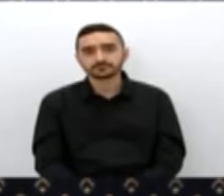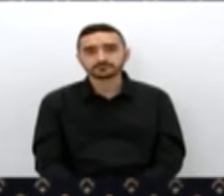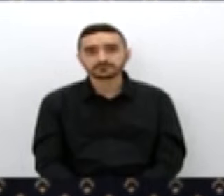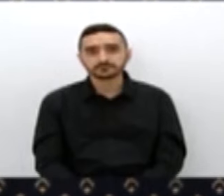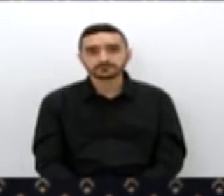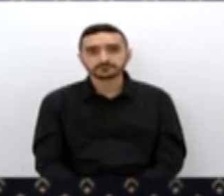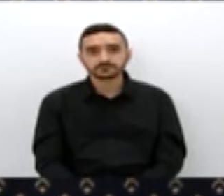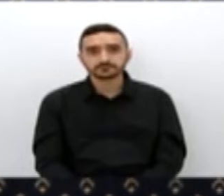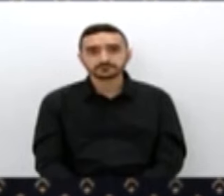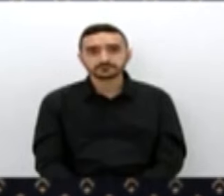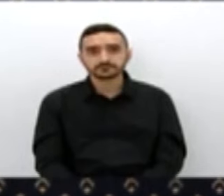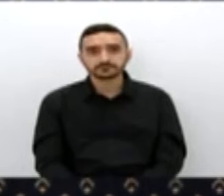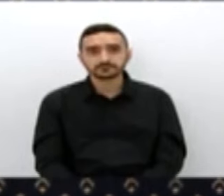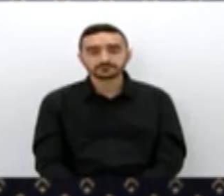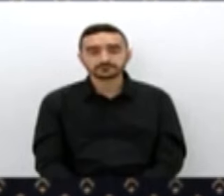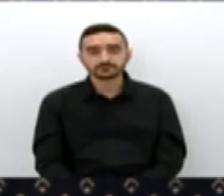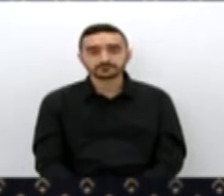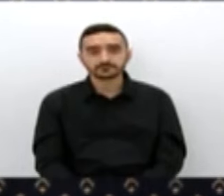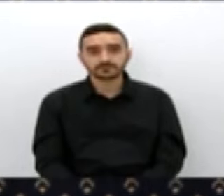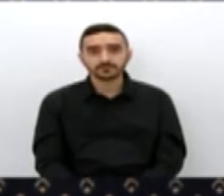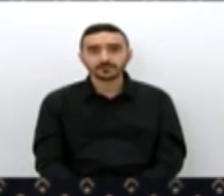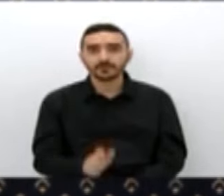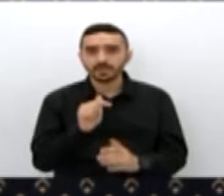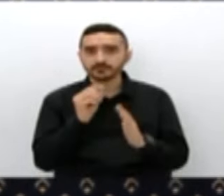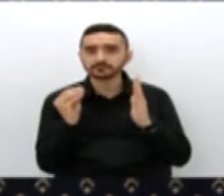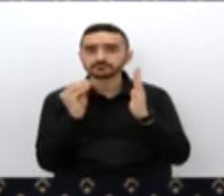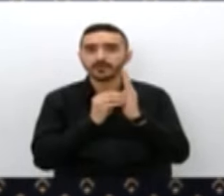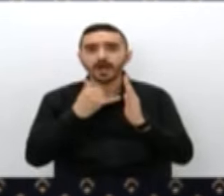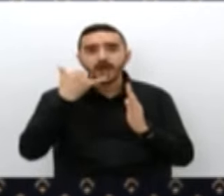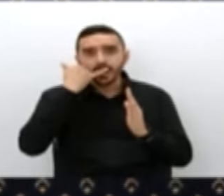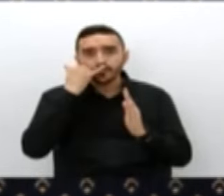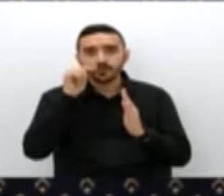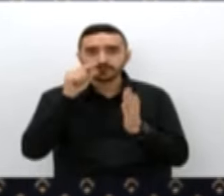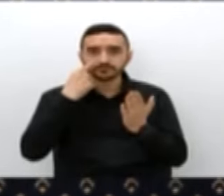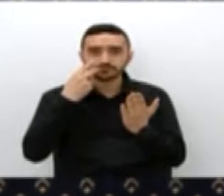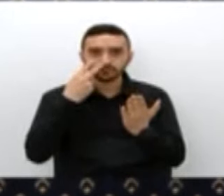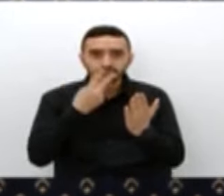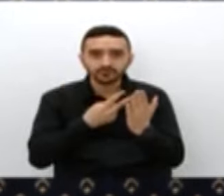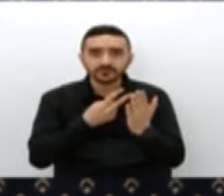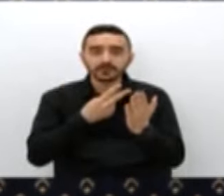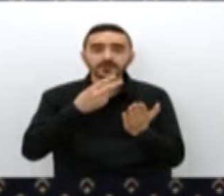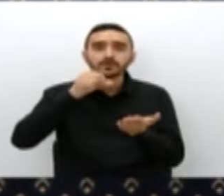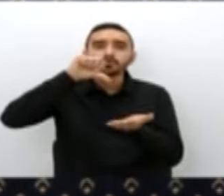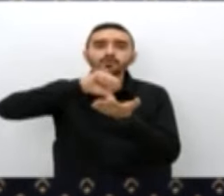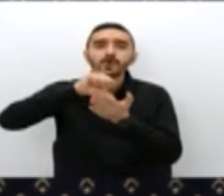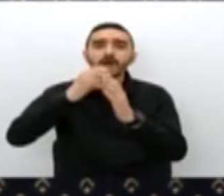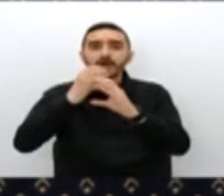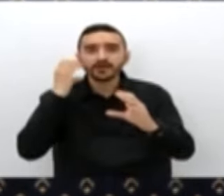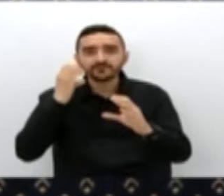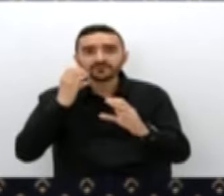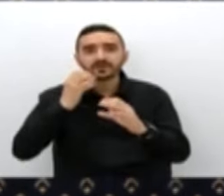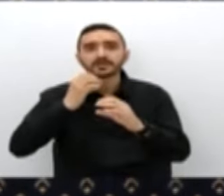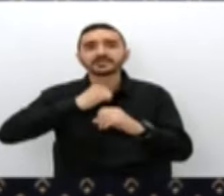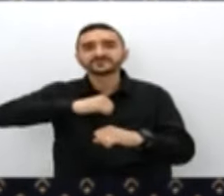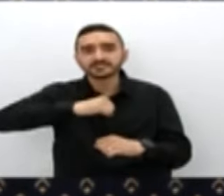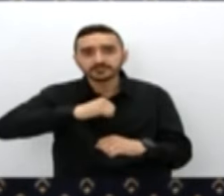عبر عبر هاتفه النقال ان يعرف مكان النقله سرعتها مكان وجودها